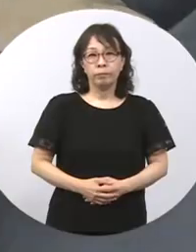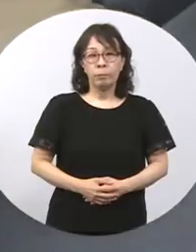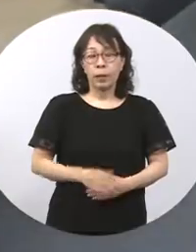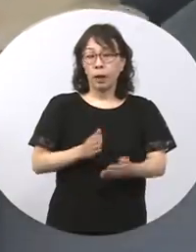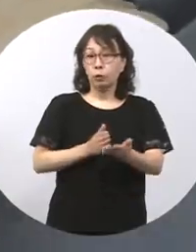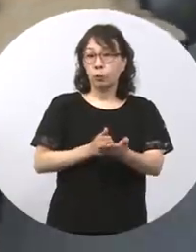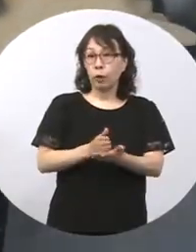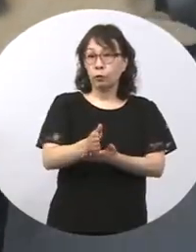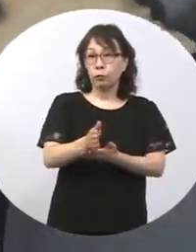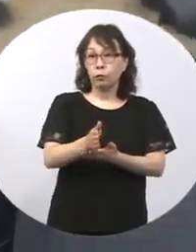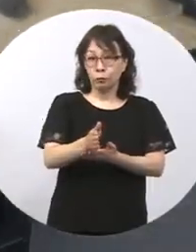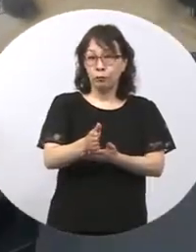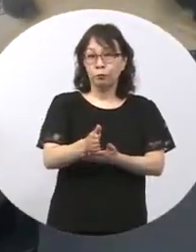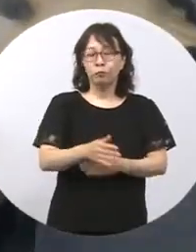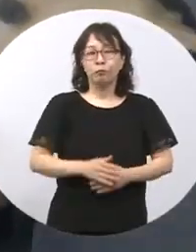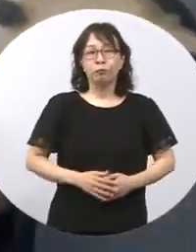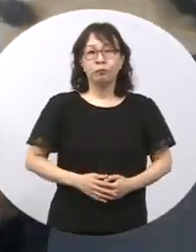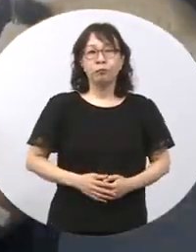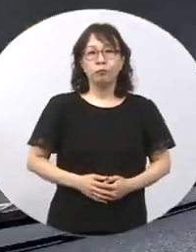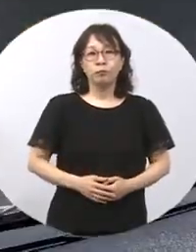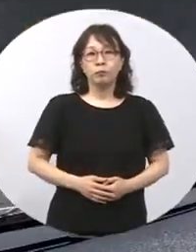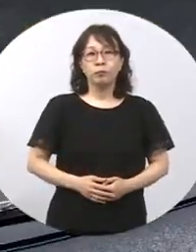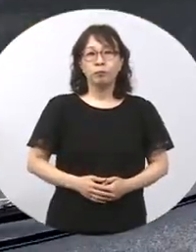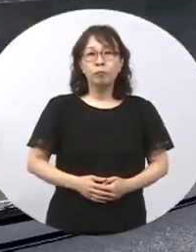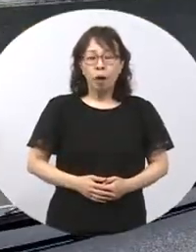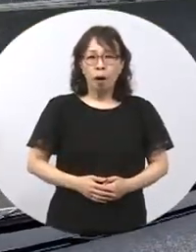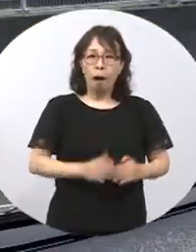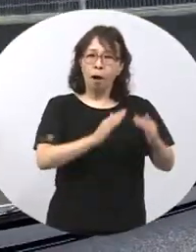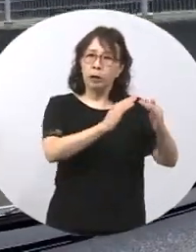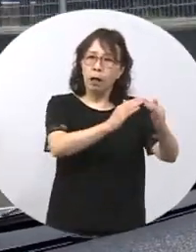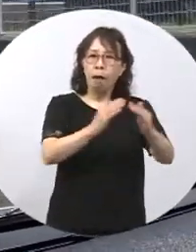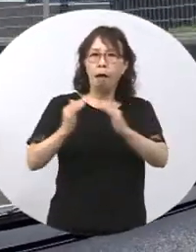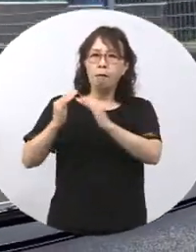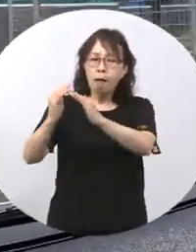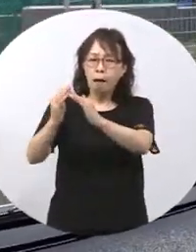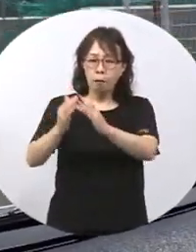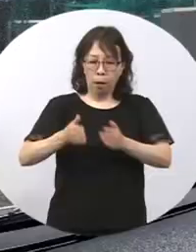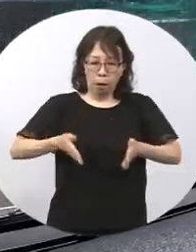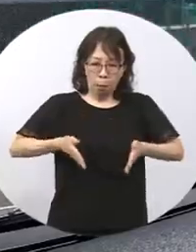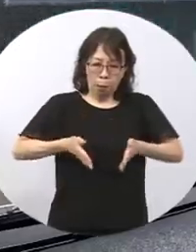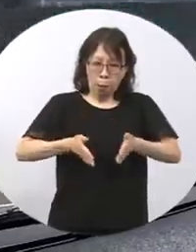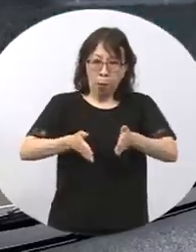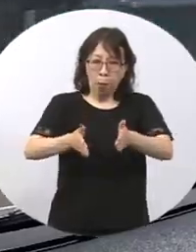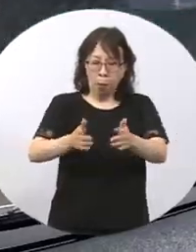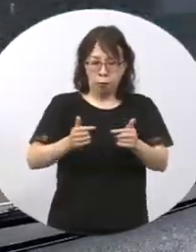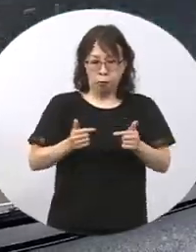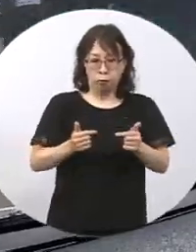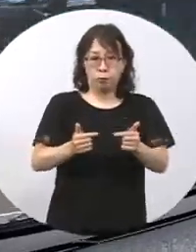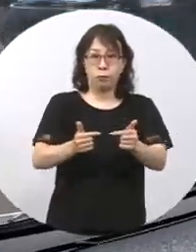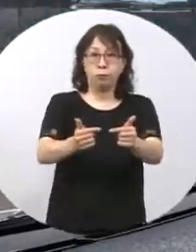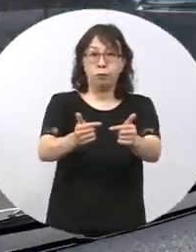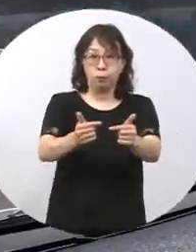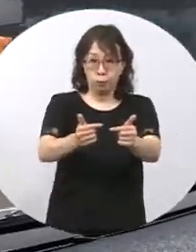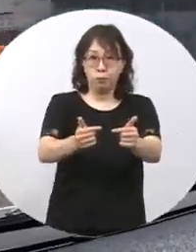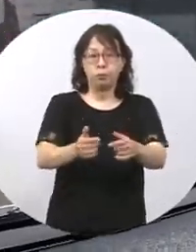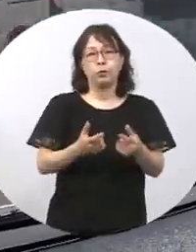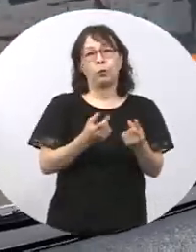実際に出発しましたけれども、住宅街の中を通っていくんですね。 そうなんです